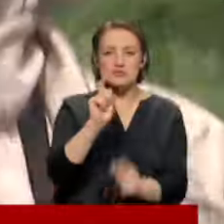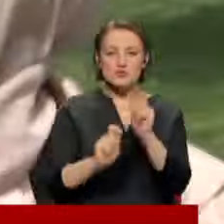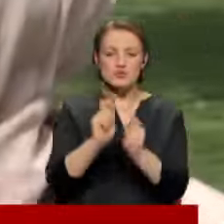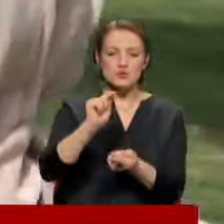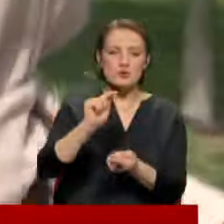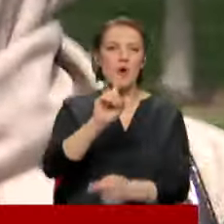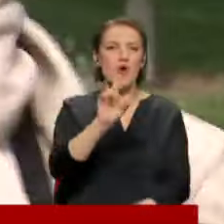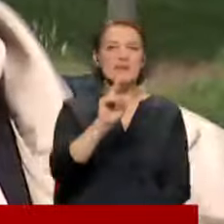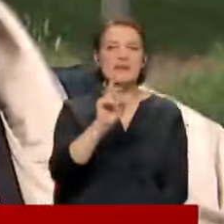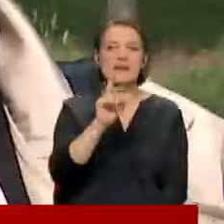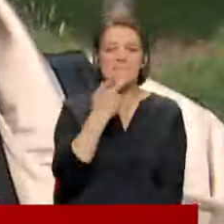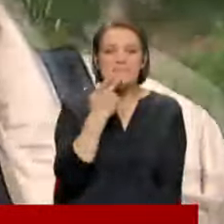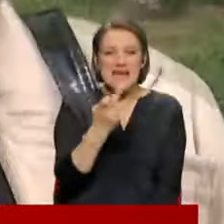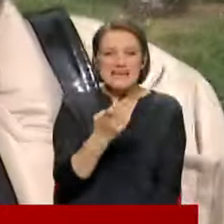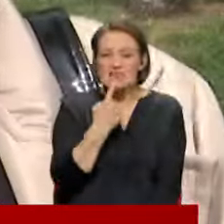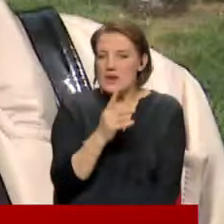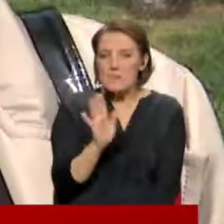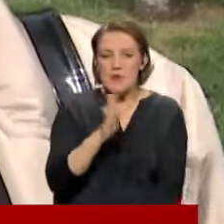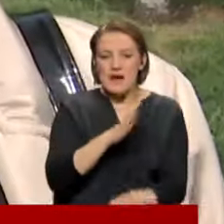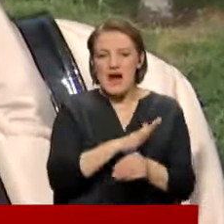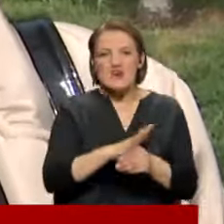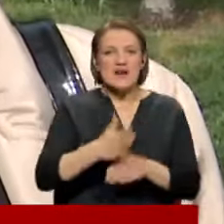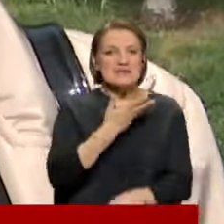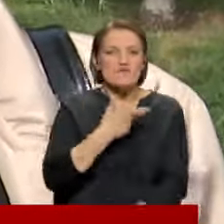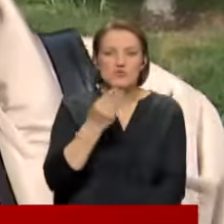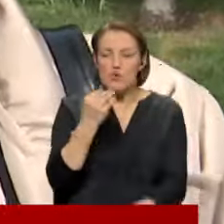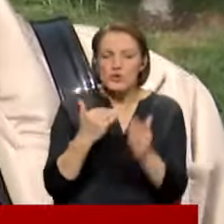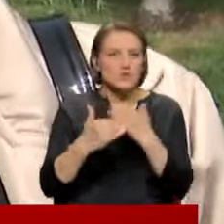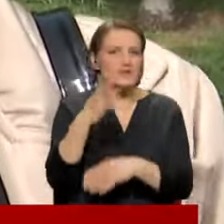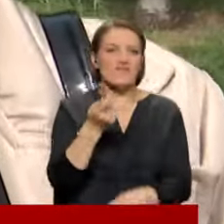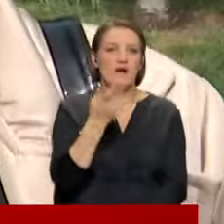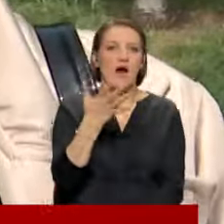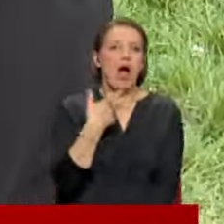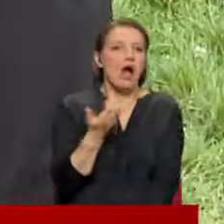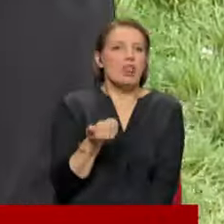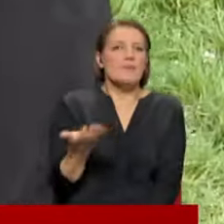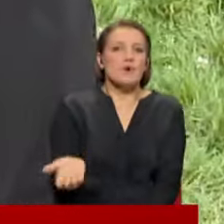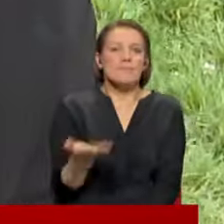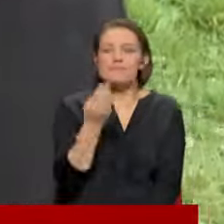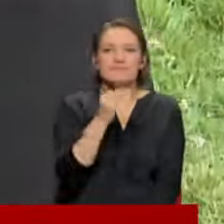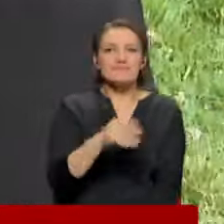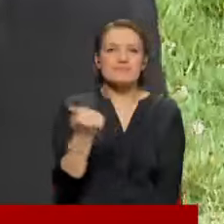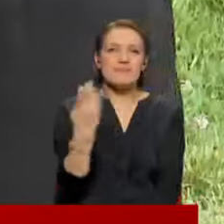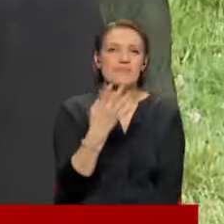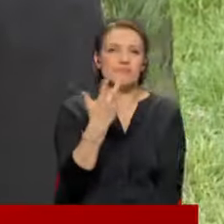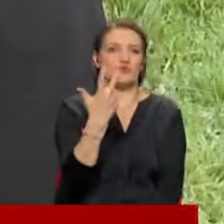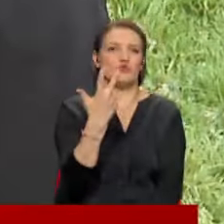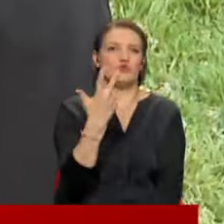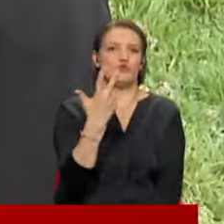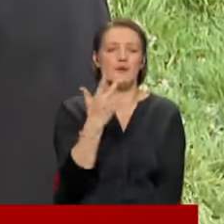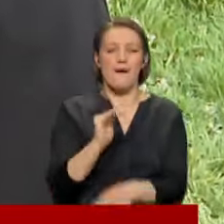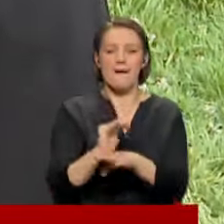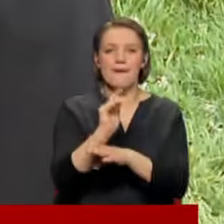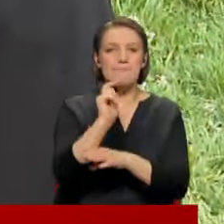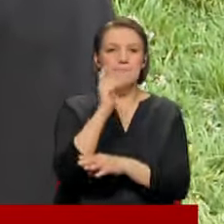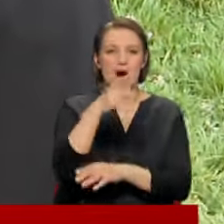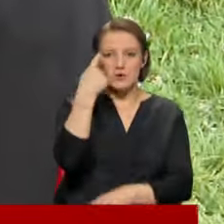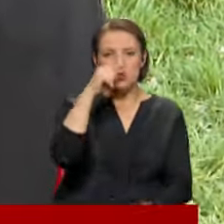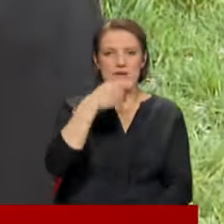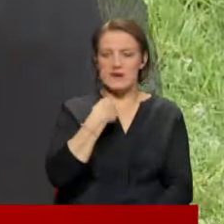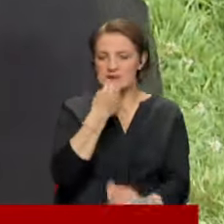lira peyniri hiç söylemiyorum bile kaşar seviyor O kadar yüksek ki fiyatlar yok alamıyoruz Kaç çocuğunuz var 3 tane Hayat bağlılığından